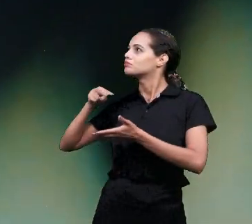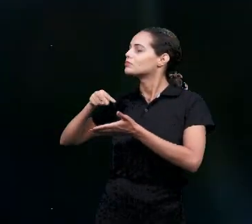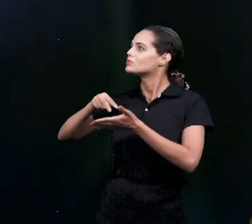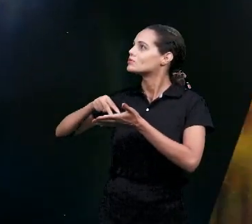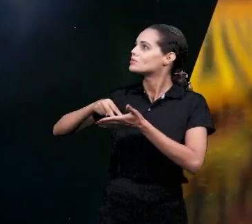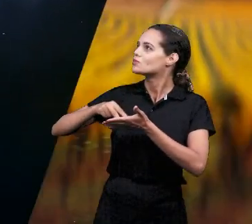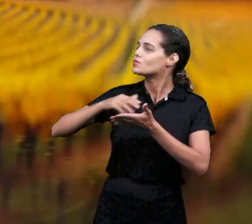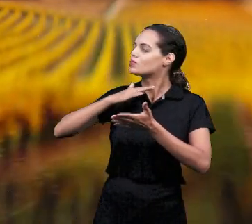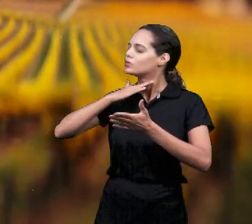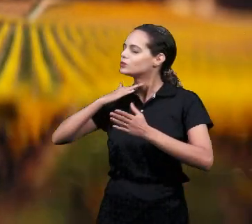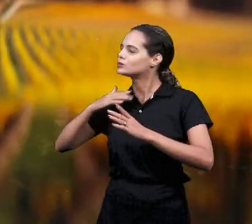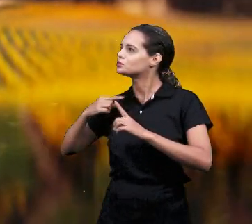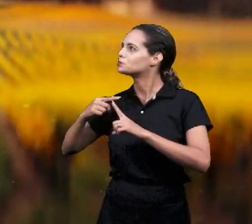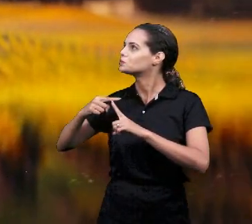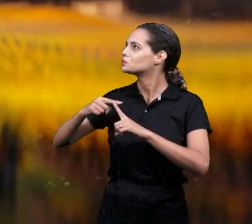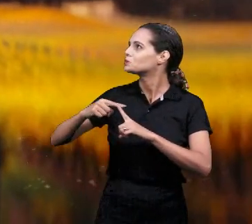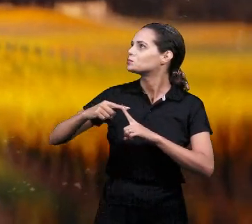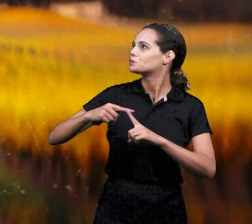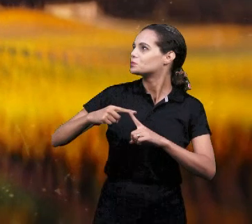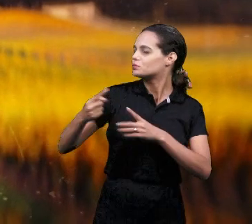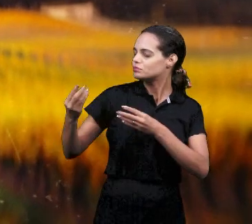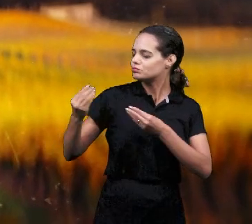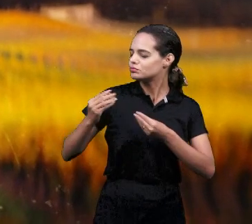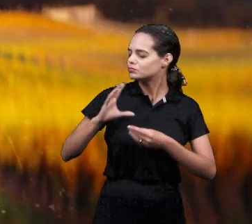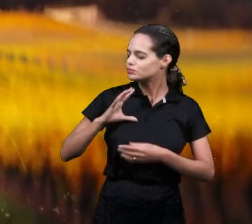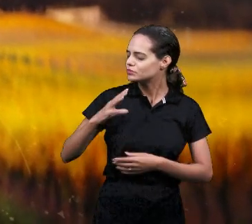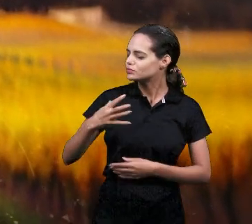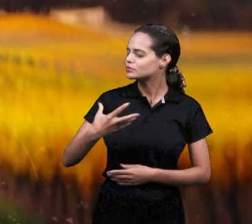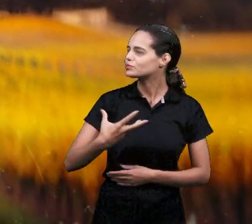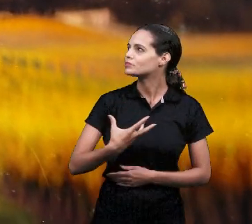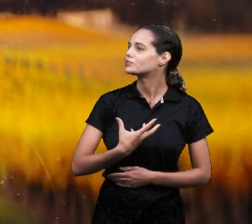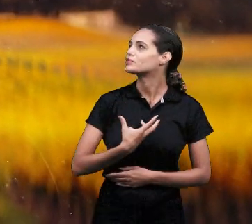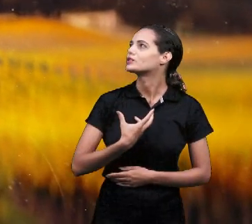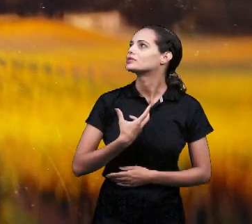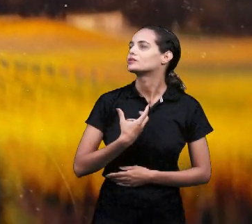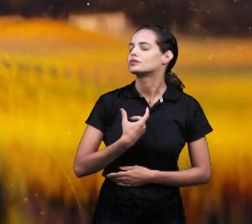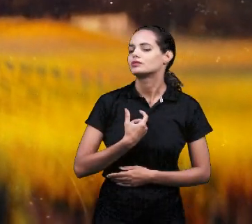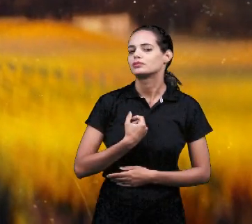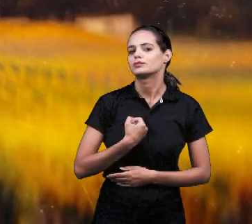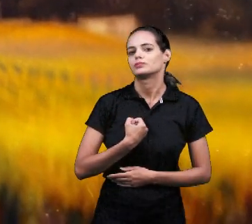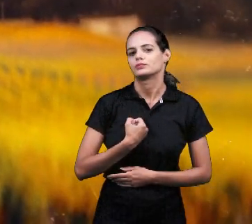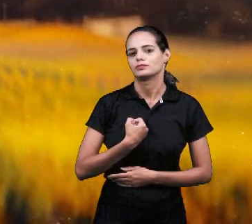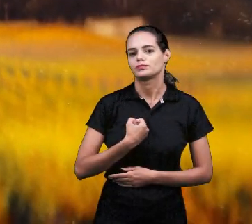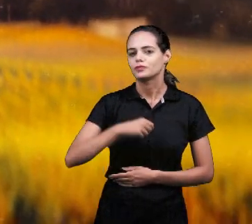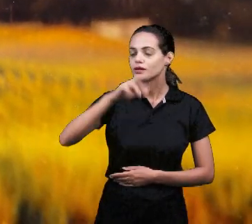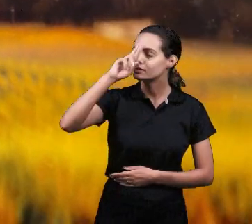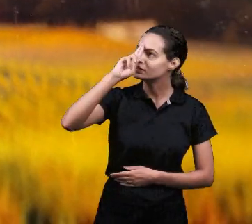Vem, Senhor, visita